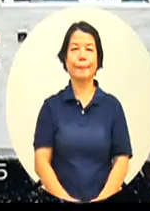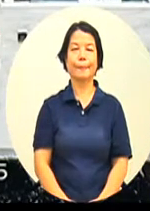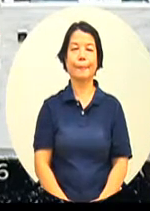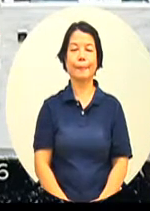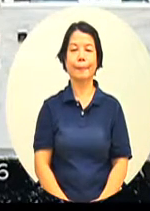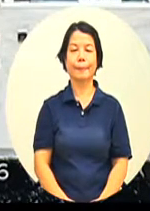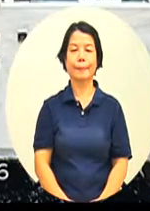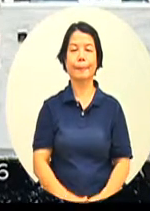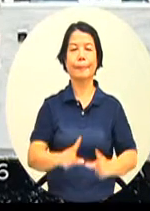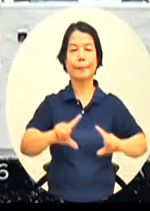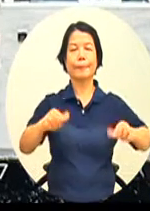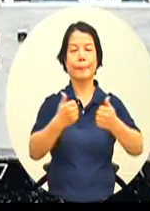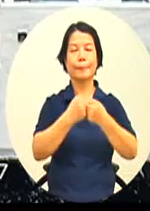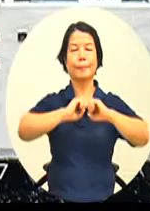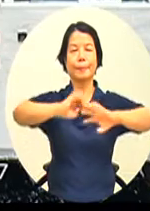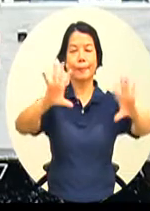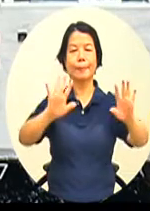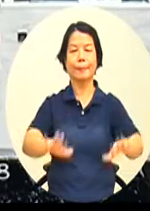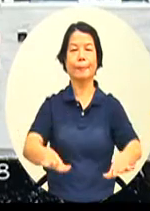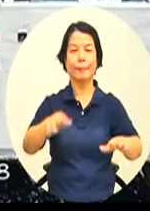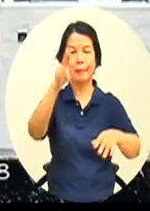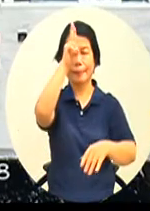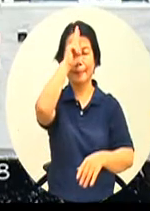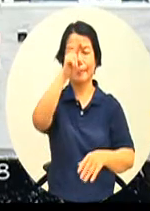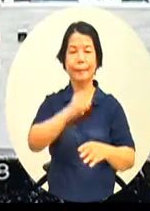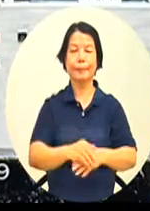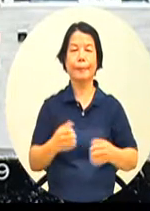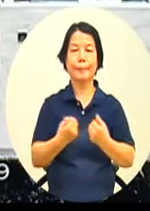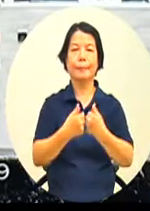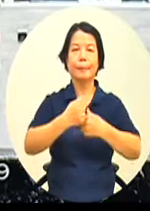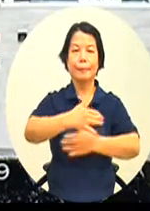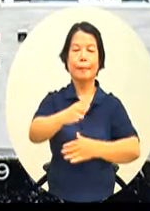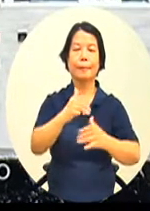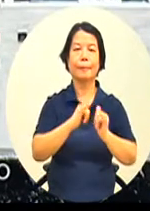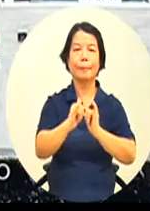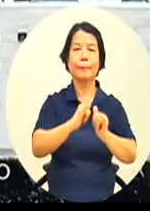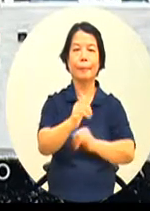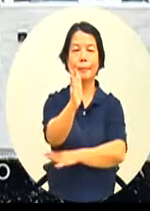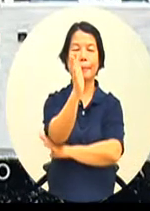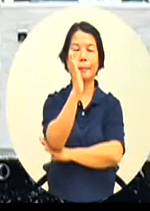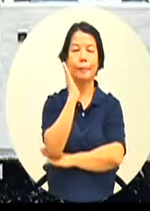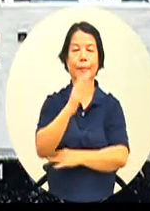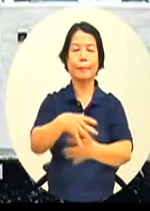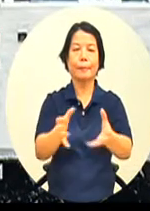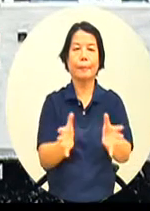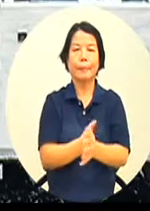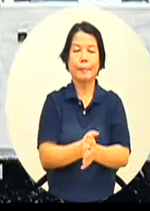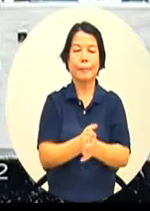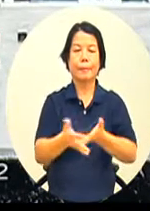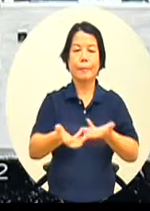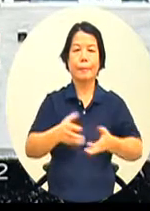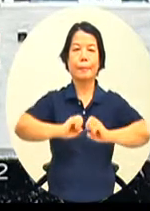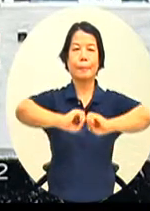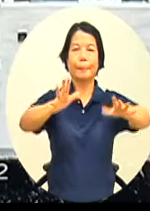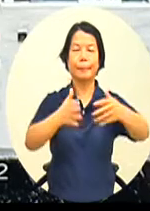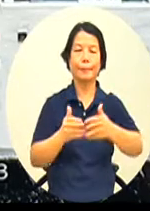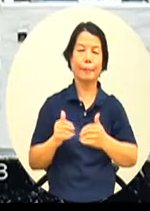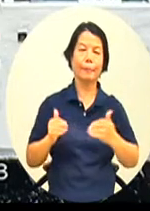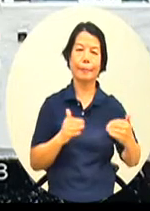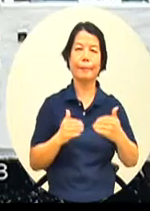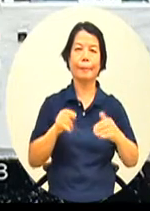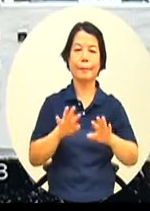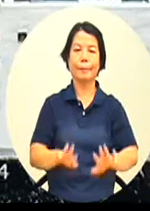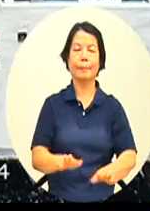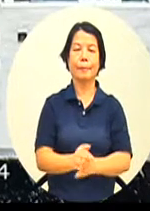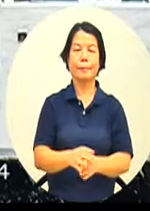向大会报告，今天下午议程是民政部门的业务报告与执行。首先由民政部门